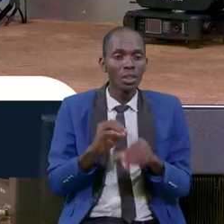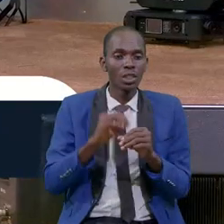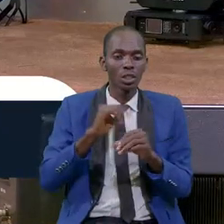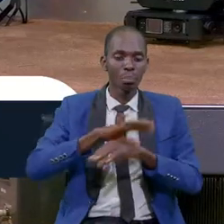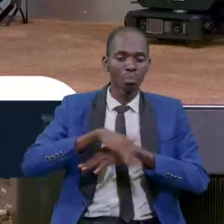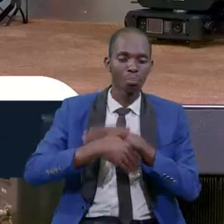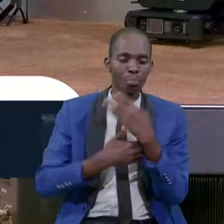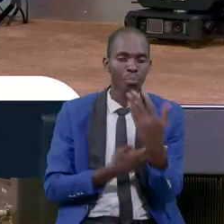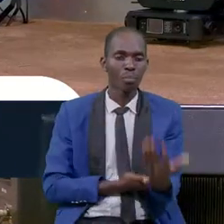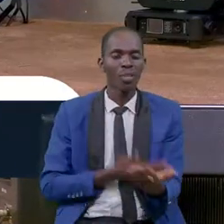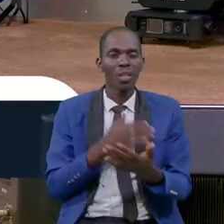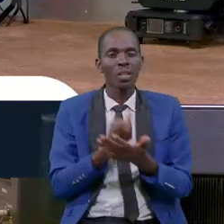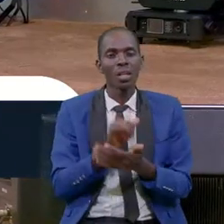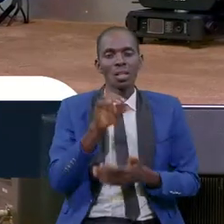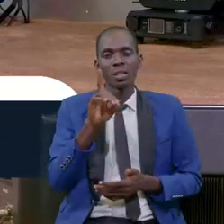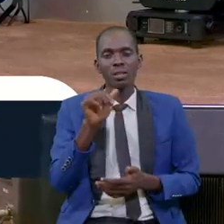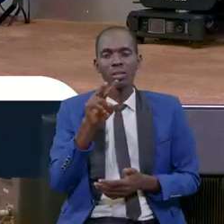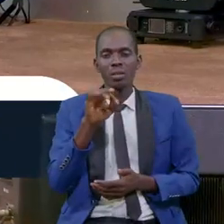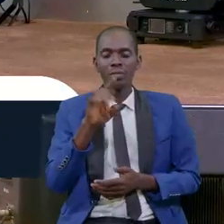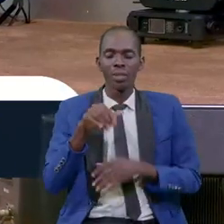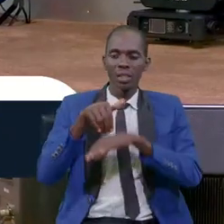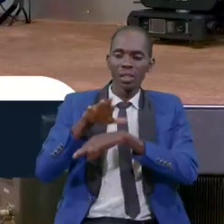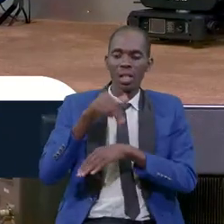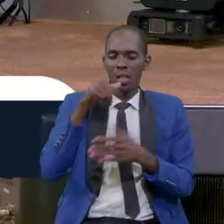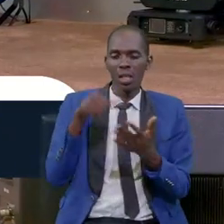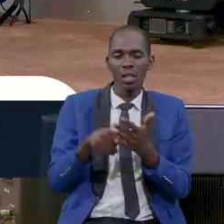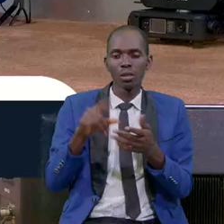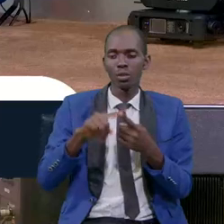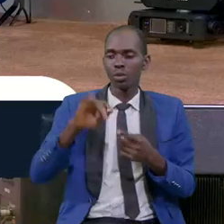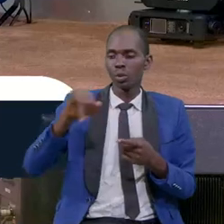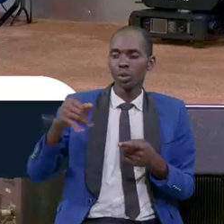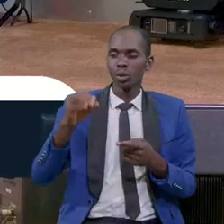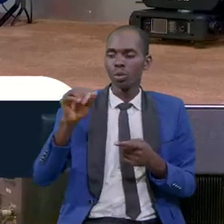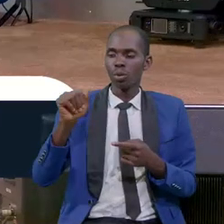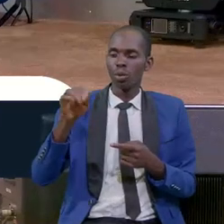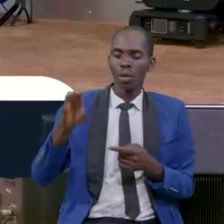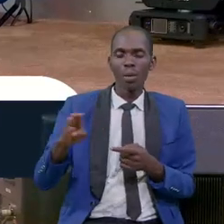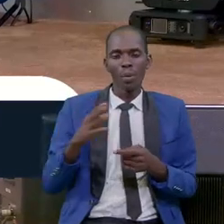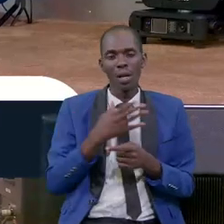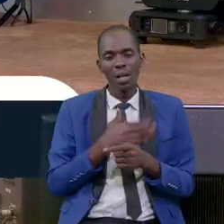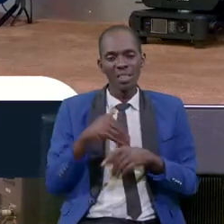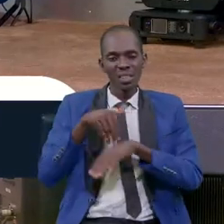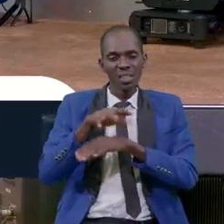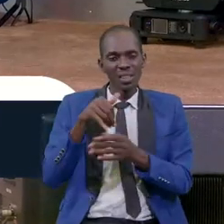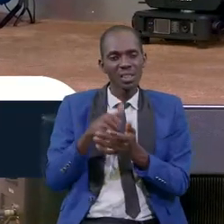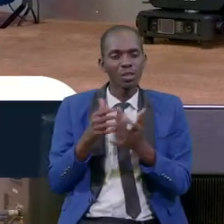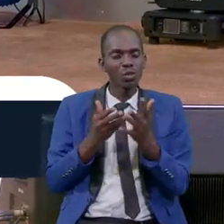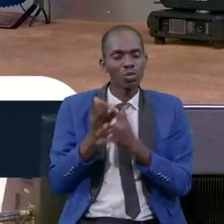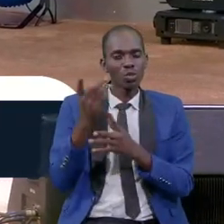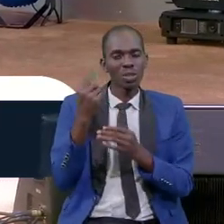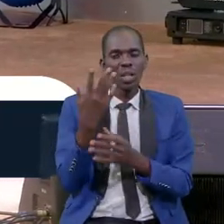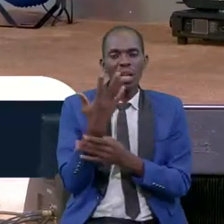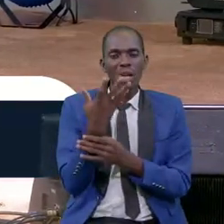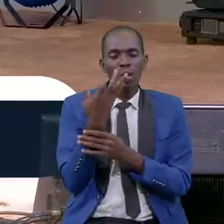Le lendemain matin, David écrivit une lettre à Joab et l'envoya par la